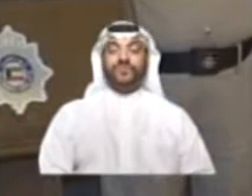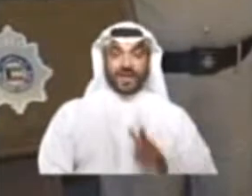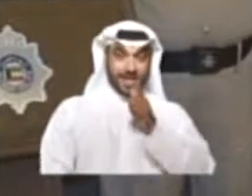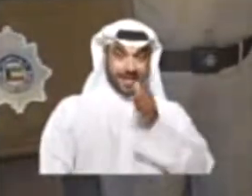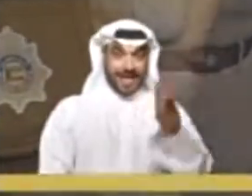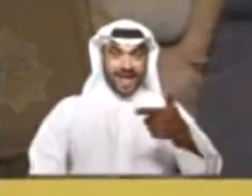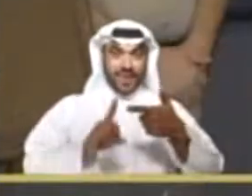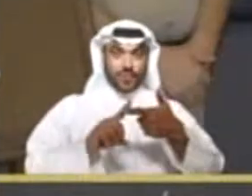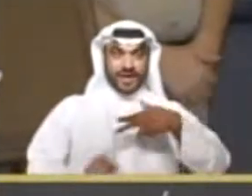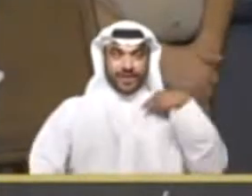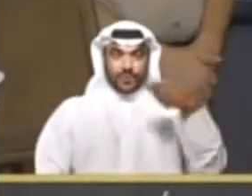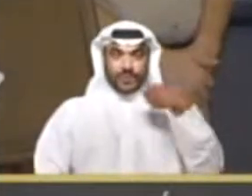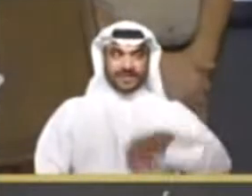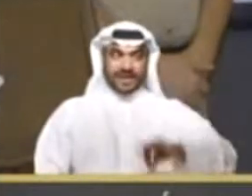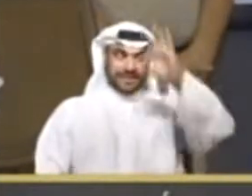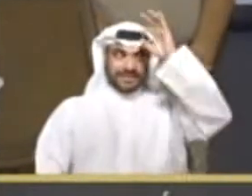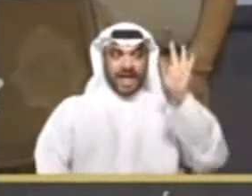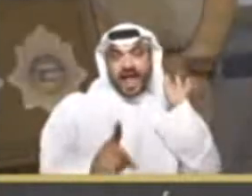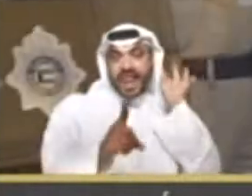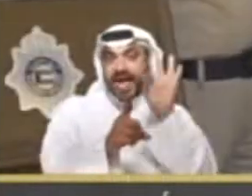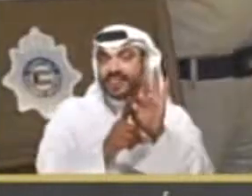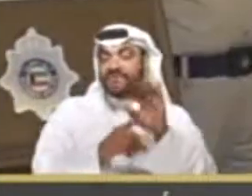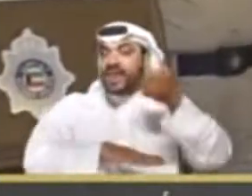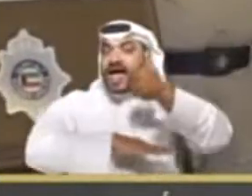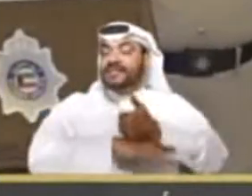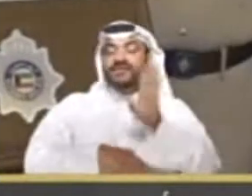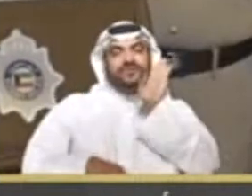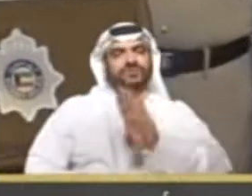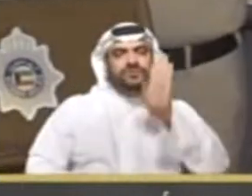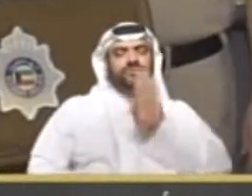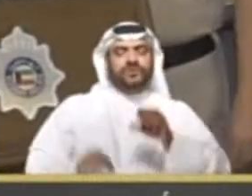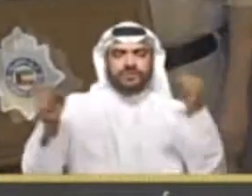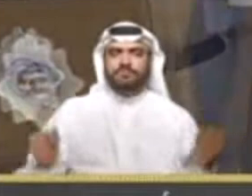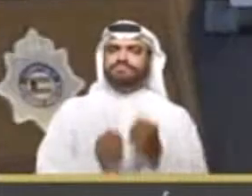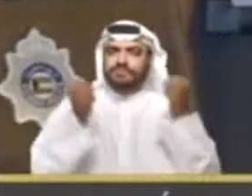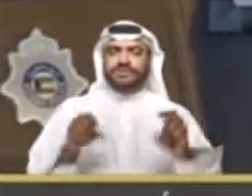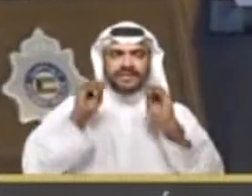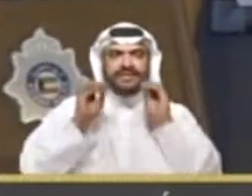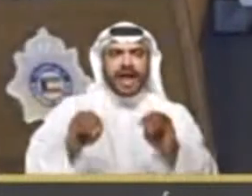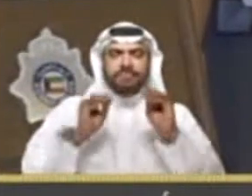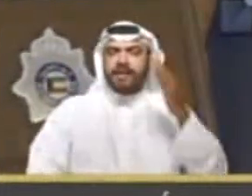وأكد الفريق الدوسري في كلمته أن الهدف الأساسي من هذه الدورات إيجاد العنصر البشري